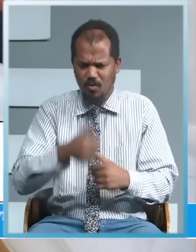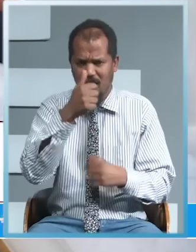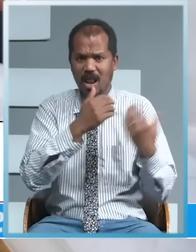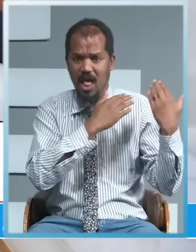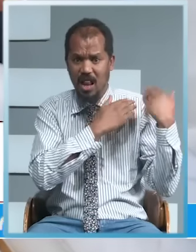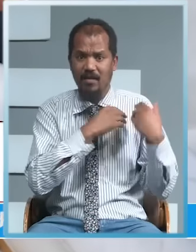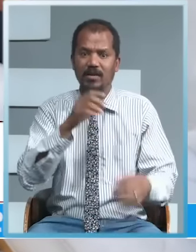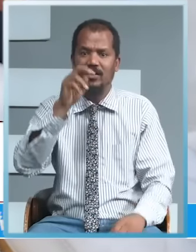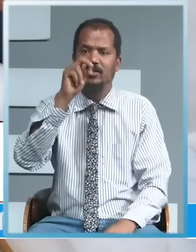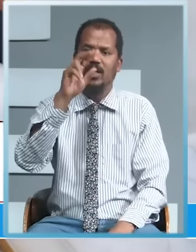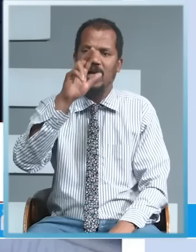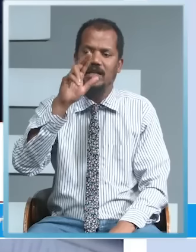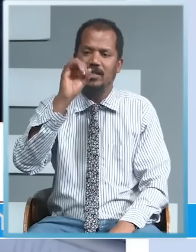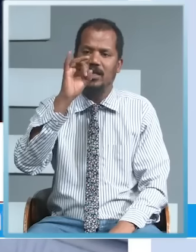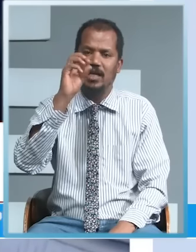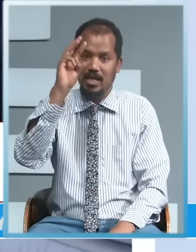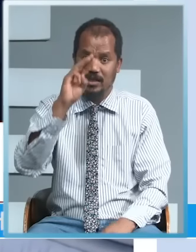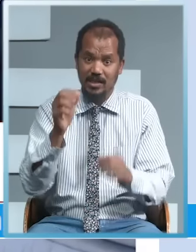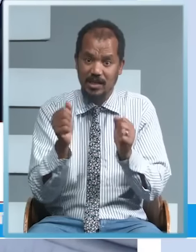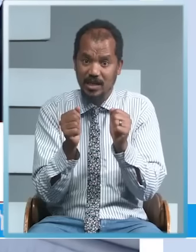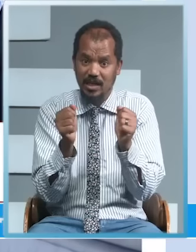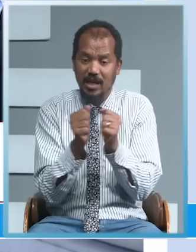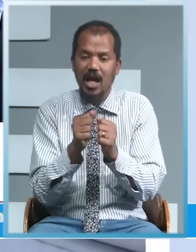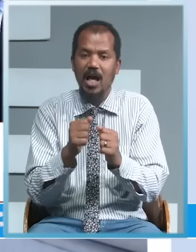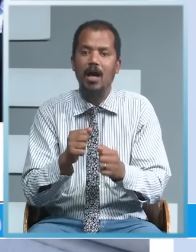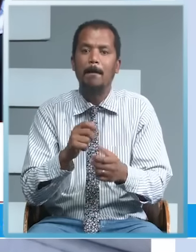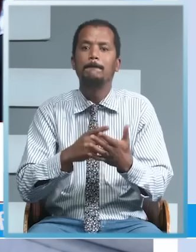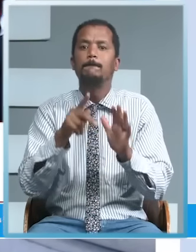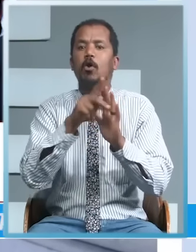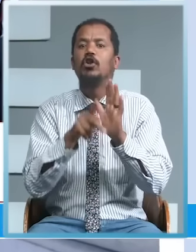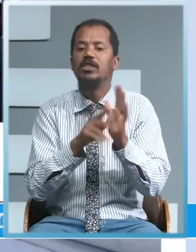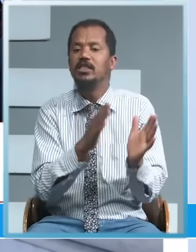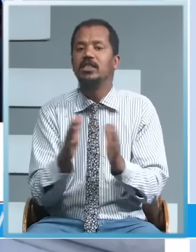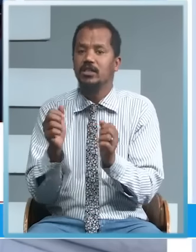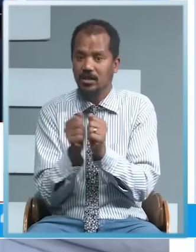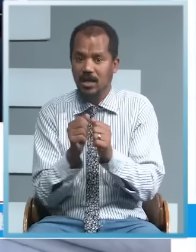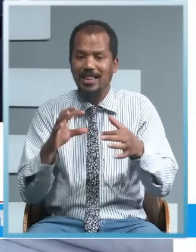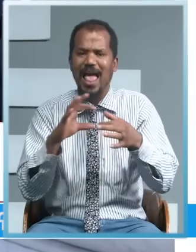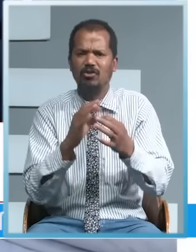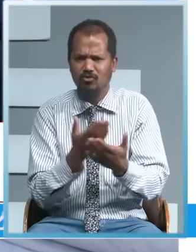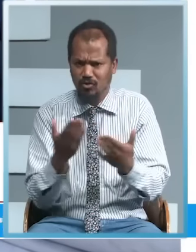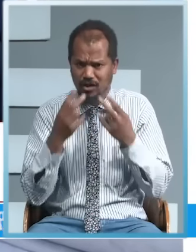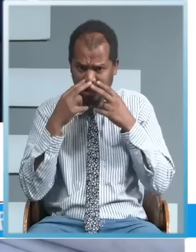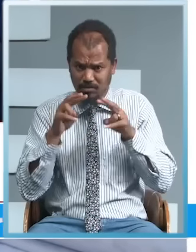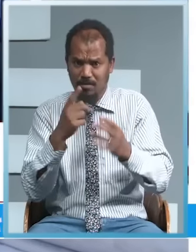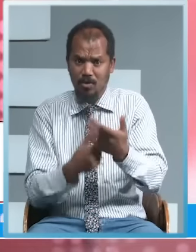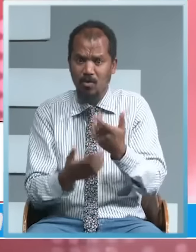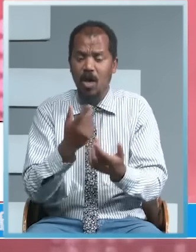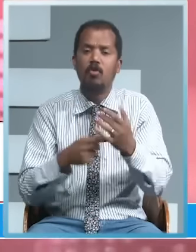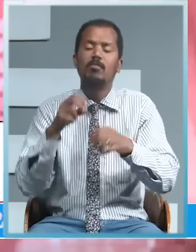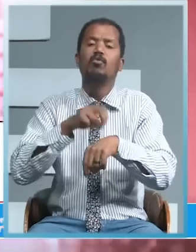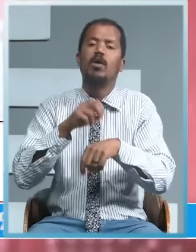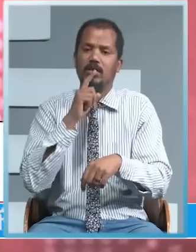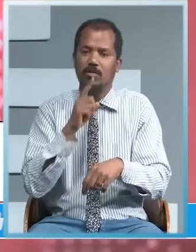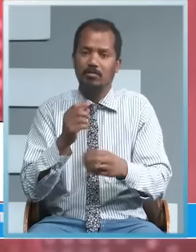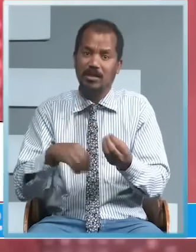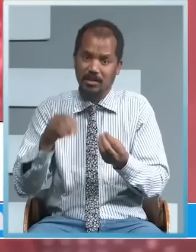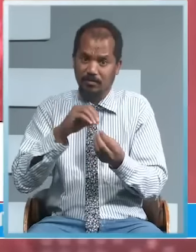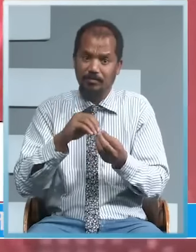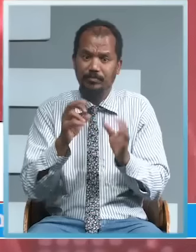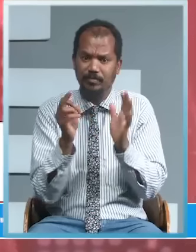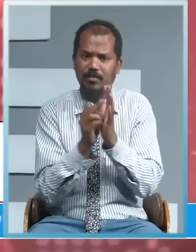ዳይሬክተር ቻርለስ ኮሞኢ ጋር የሽግግር ፍትህ ፖሊሲ ዝግጅትና ተያያዥ ጉዳዮችን አስመልክቶ በተወያዩበት ወቅት ነው።